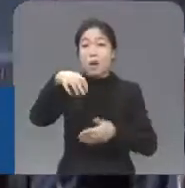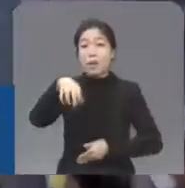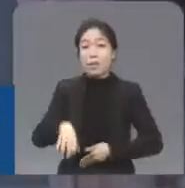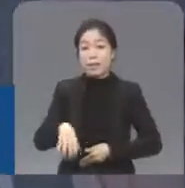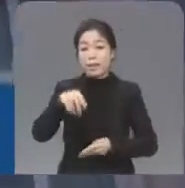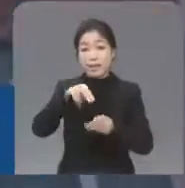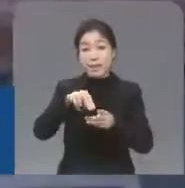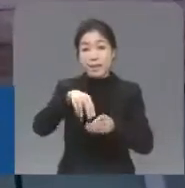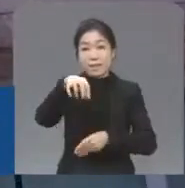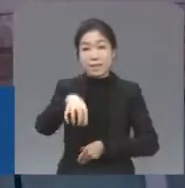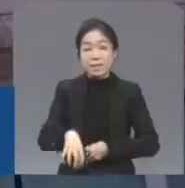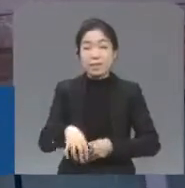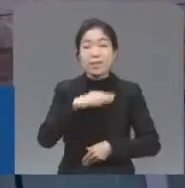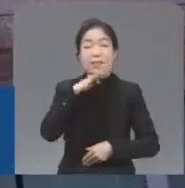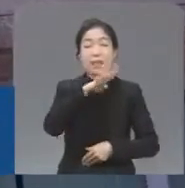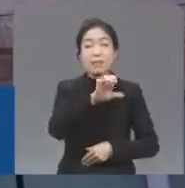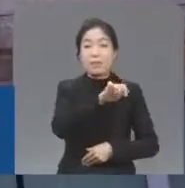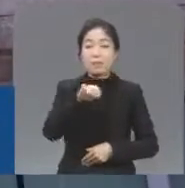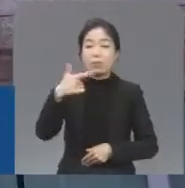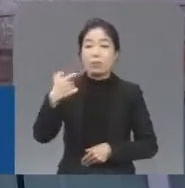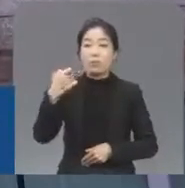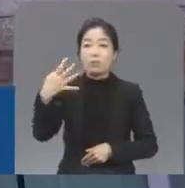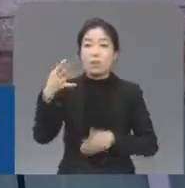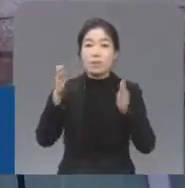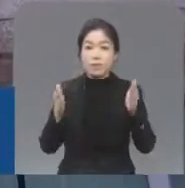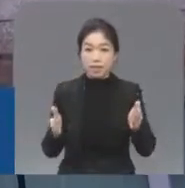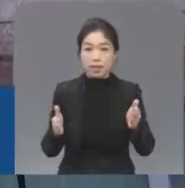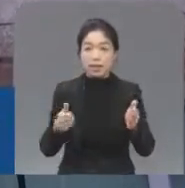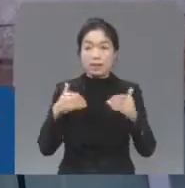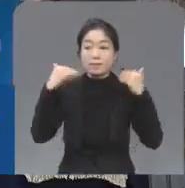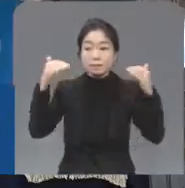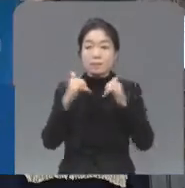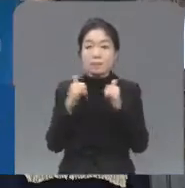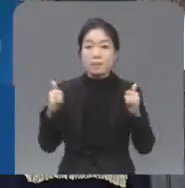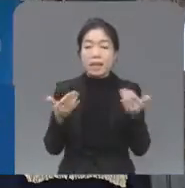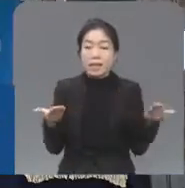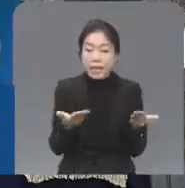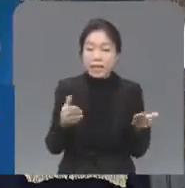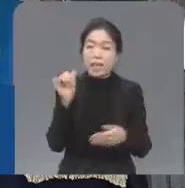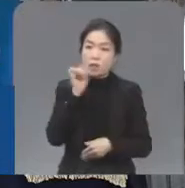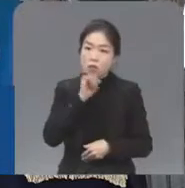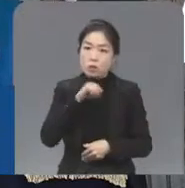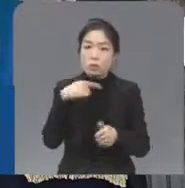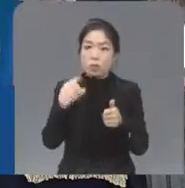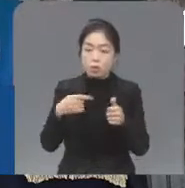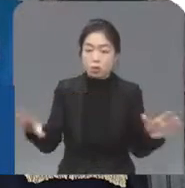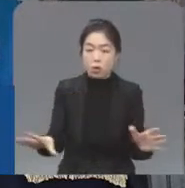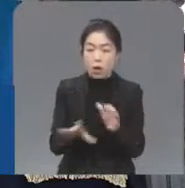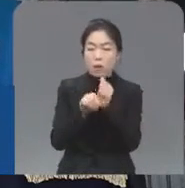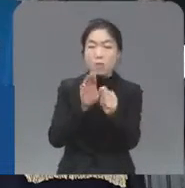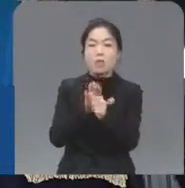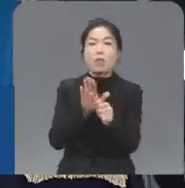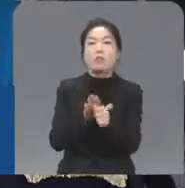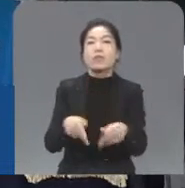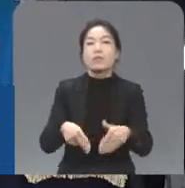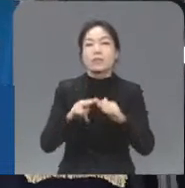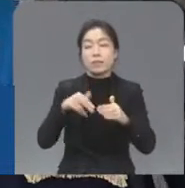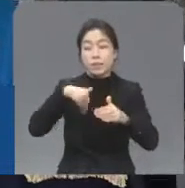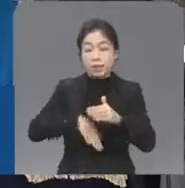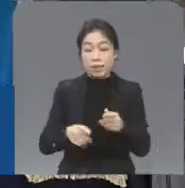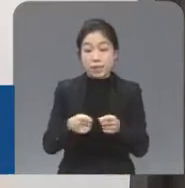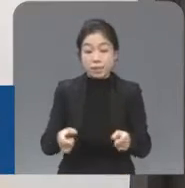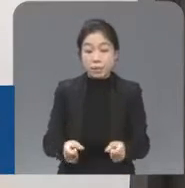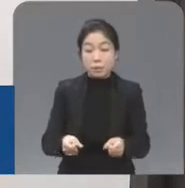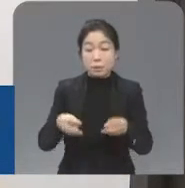마련된 센터는 45세부터 64세까지 장년층의 일과 여가, 교육 등을 종합 지원하는 시설로 지하